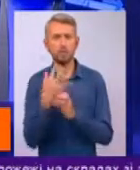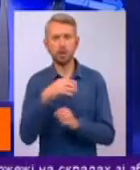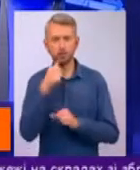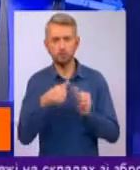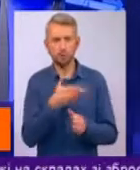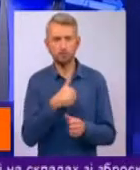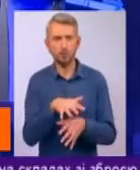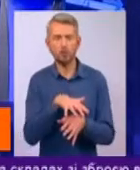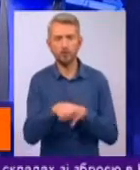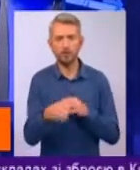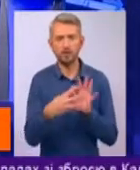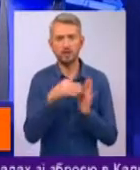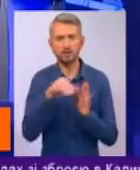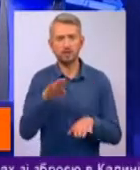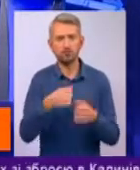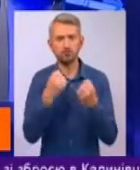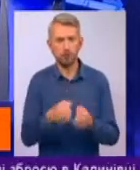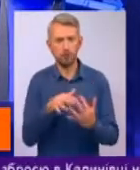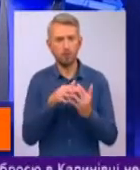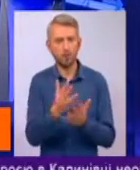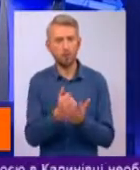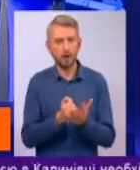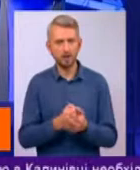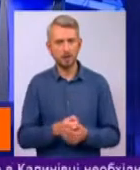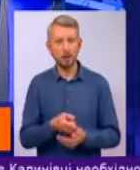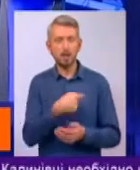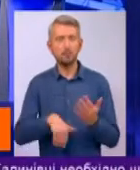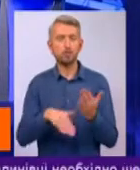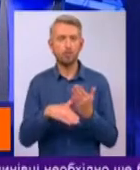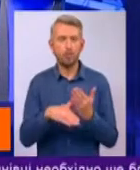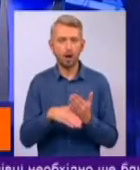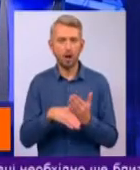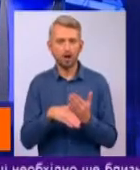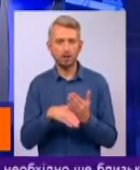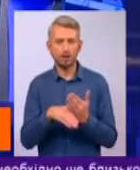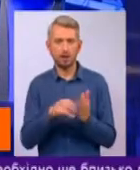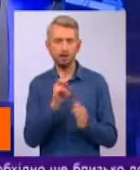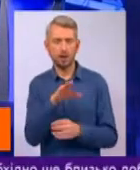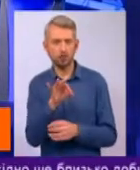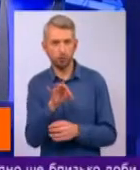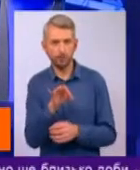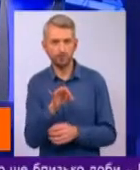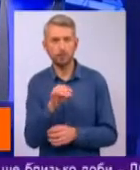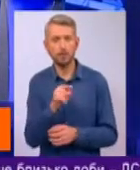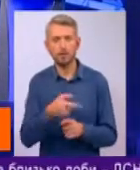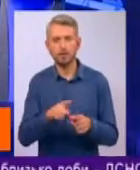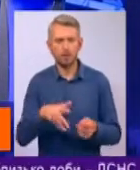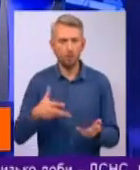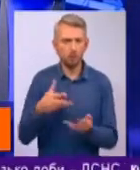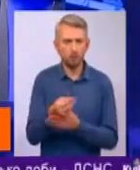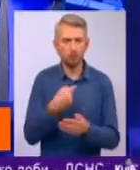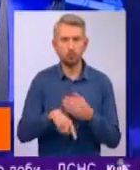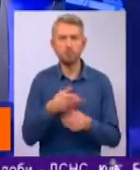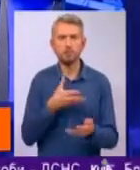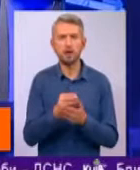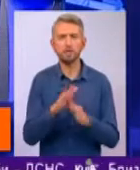ми утилізували 9 тисяч тонн цих боєприпасів. Нам допомагає трастовий фонд НАТО, який це оплачується, тому що ми платимо